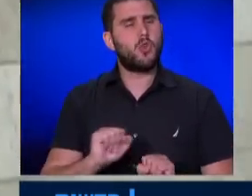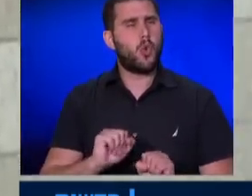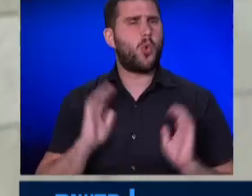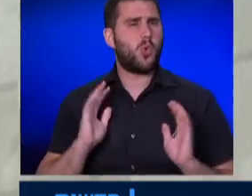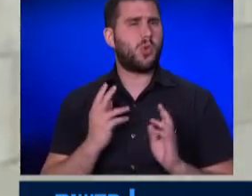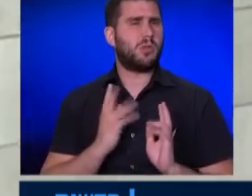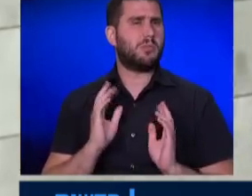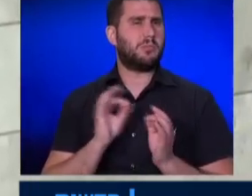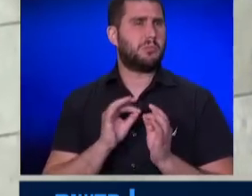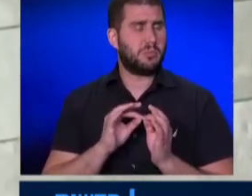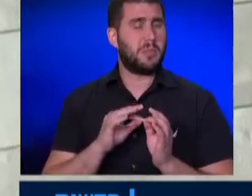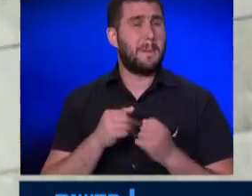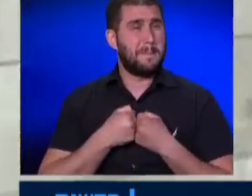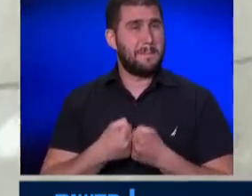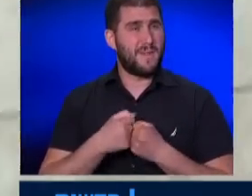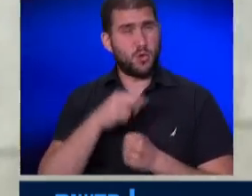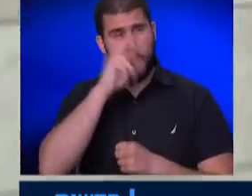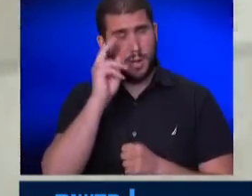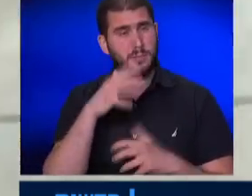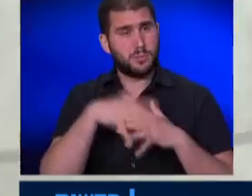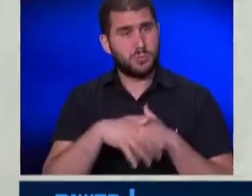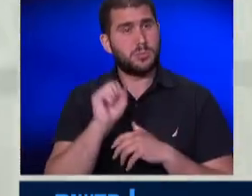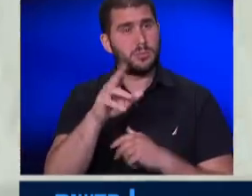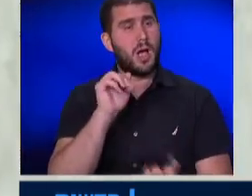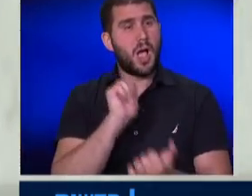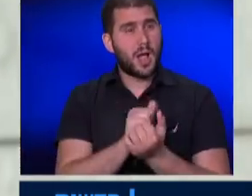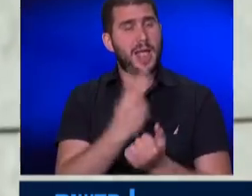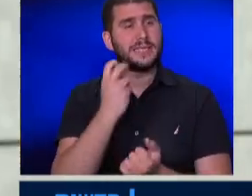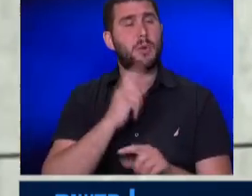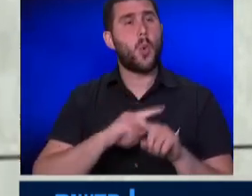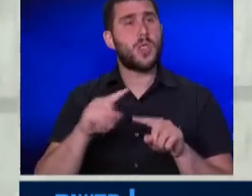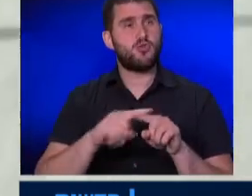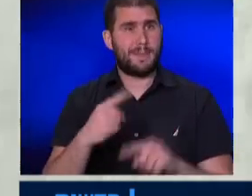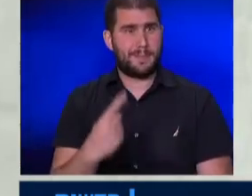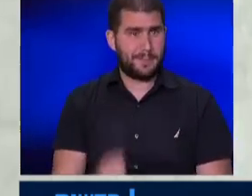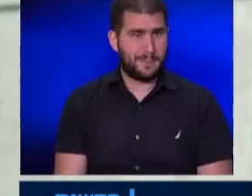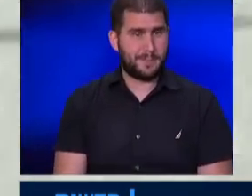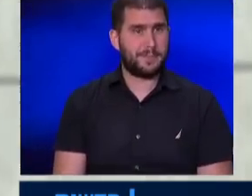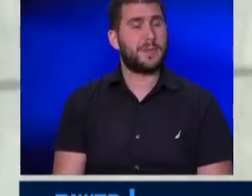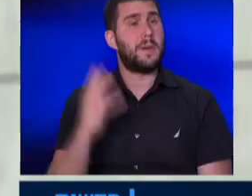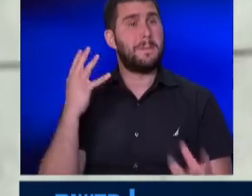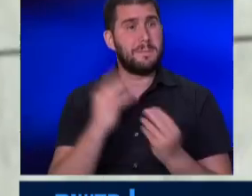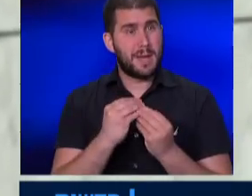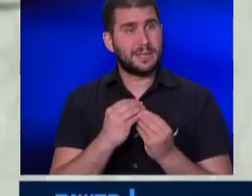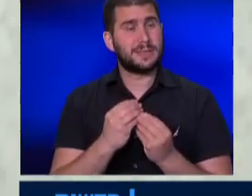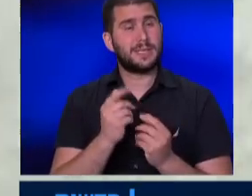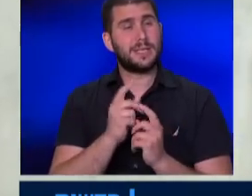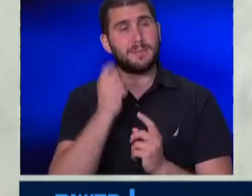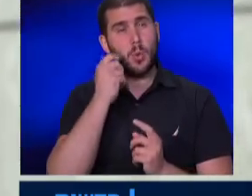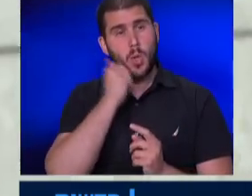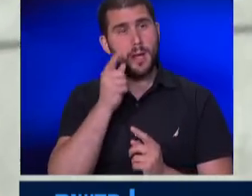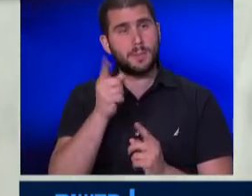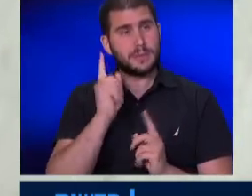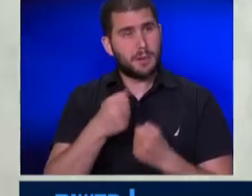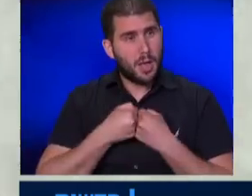בלבד. מאבק עיקש של ההורים הוביל לשליחתו לכלא ל-20 חודשי מאסר, ומאז אין יום שהם אינם